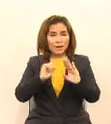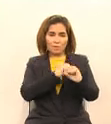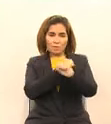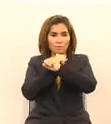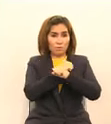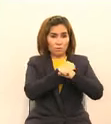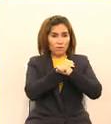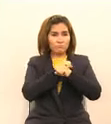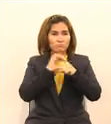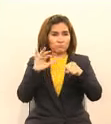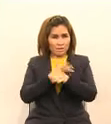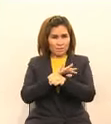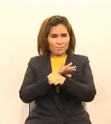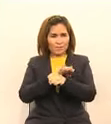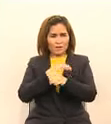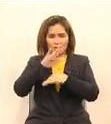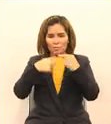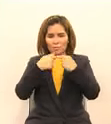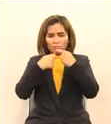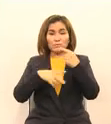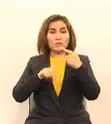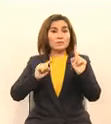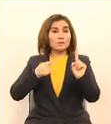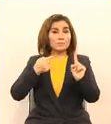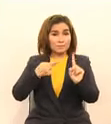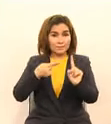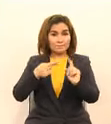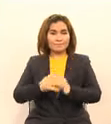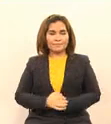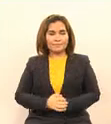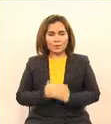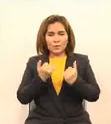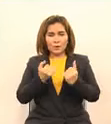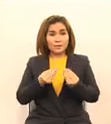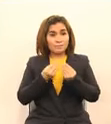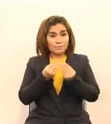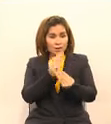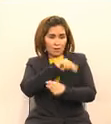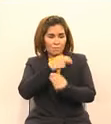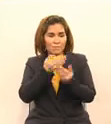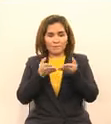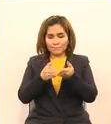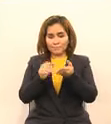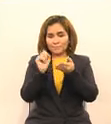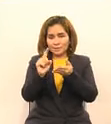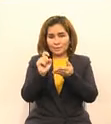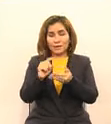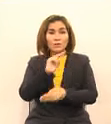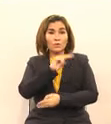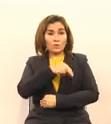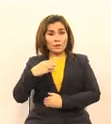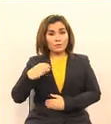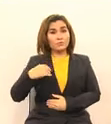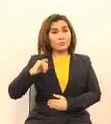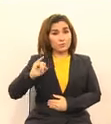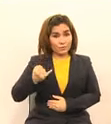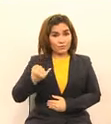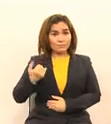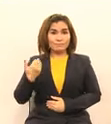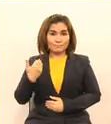ะครับจำนวน 10,000 ชิ้นเช่นเดียวกันครับแล้ววันนี้ได้มีการมอบให้กับโรงพยาบาลศรีราชนะครับแล้วก็โรงพยาบาลจุฬาลงกรณ์นะ